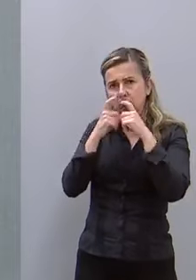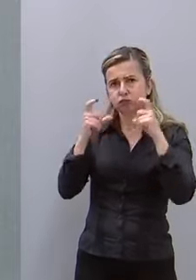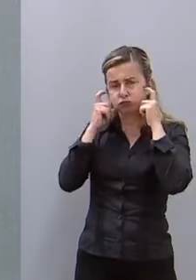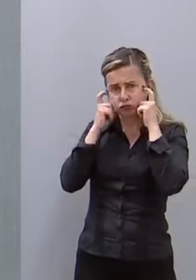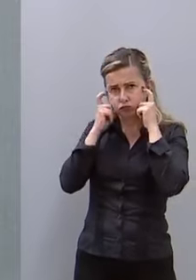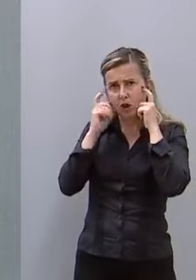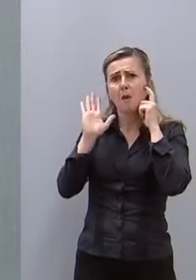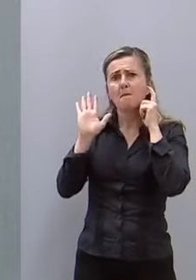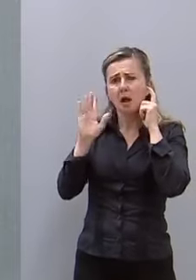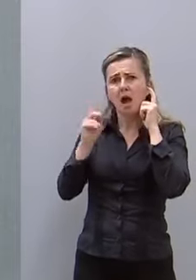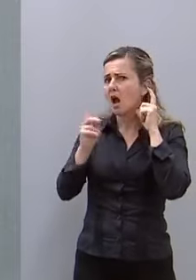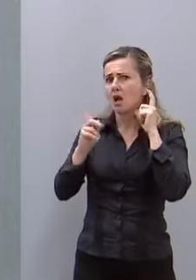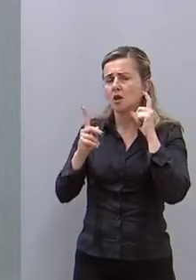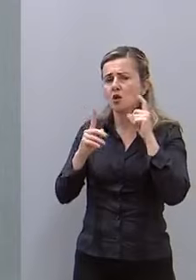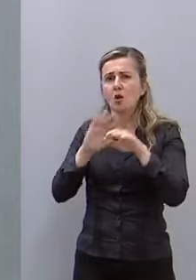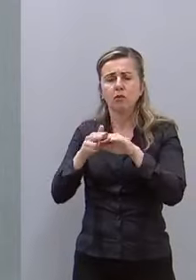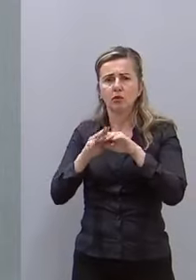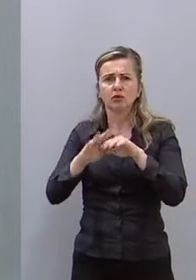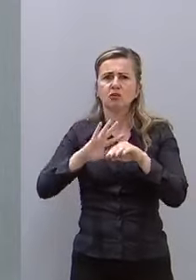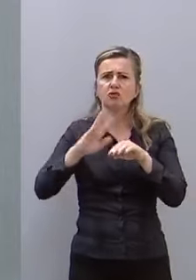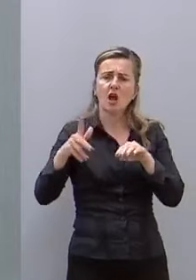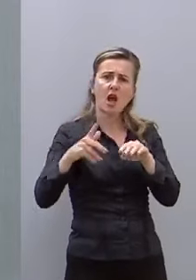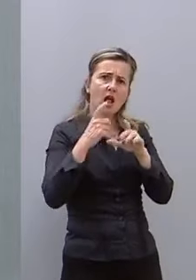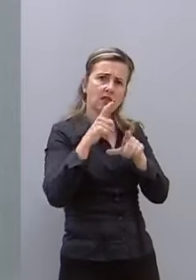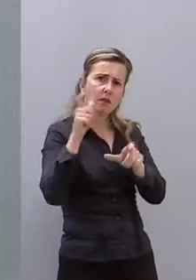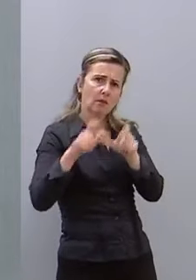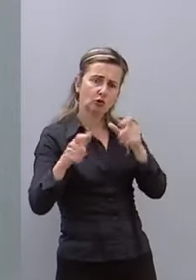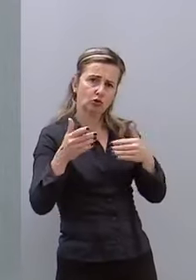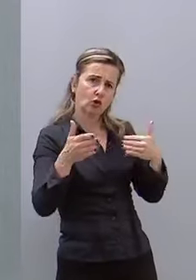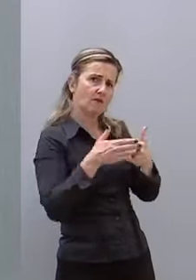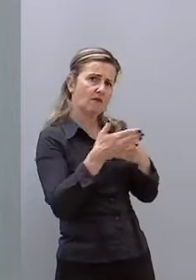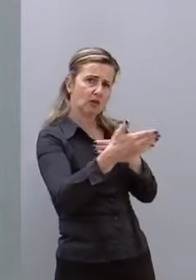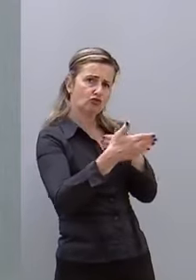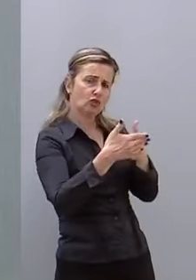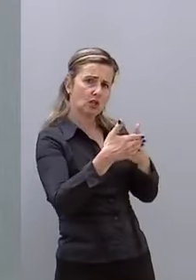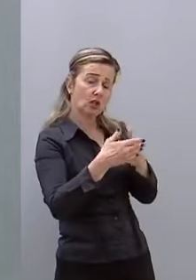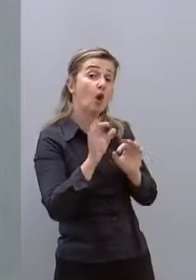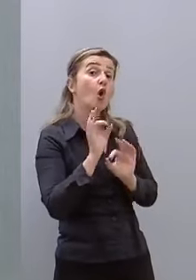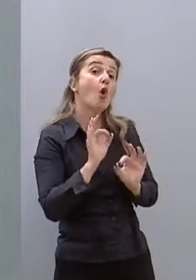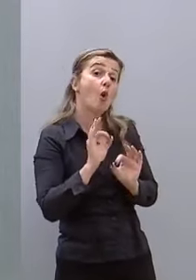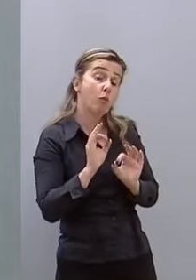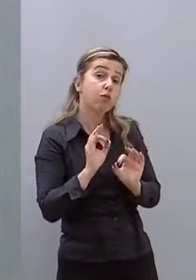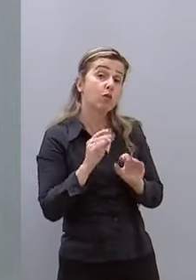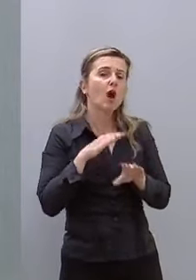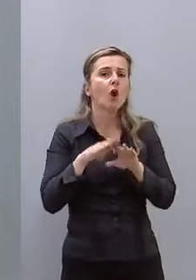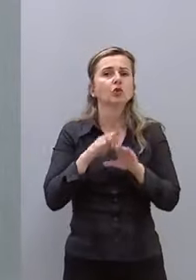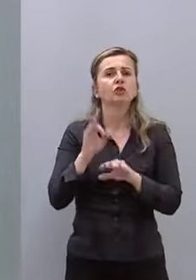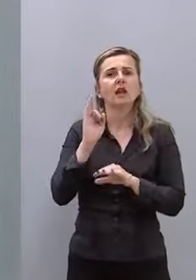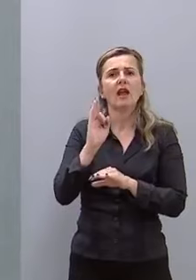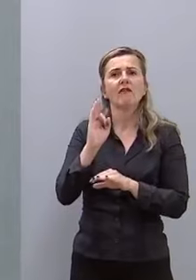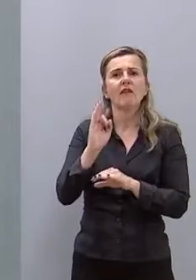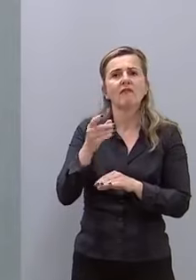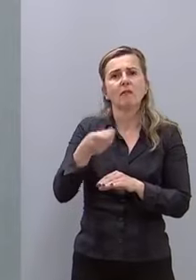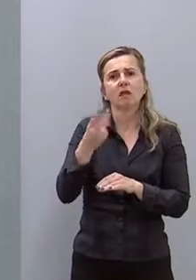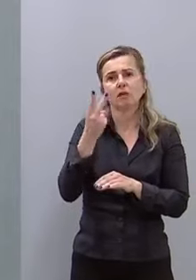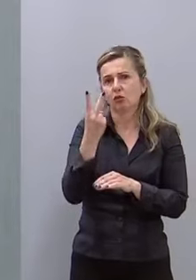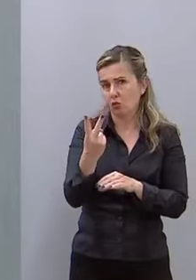in nessun modo utili per le persone che stanno lì attorno o se nole ffp2 cosiddette in